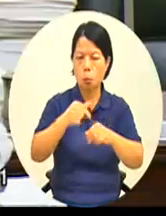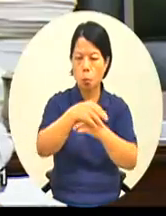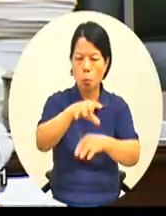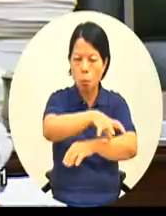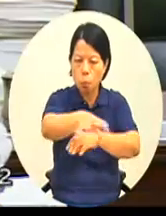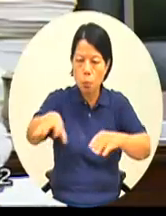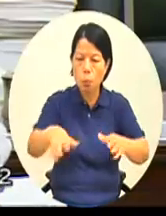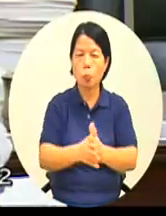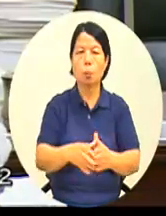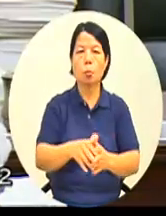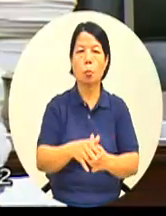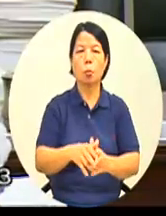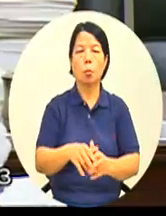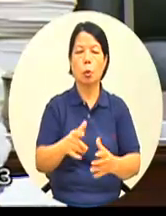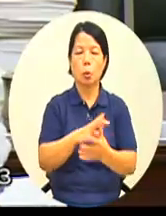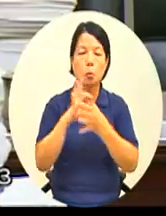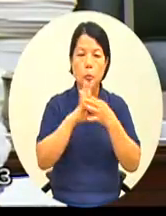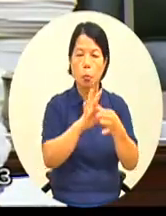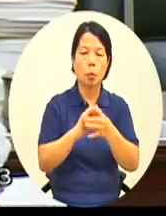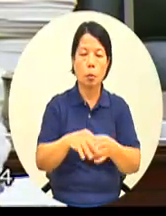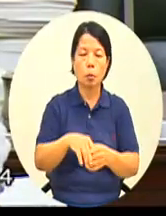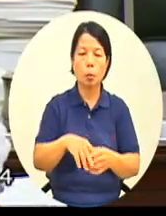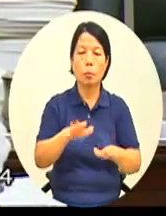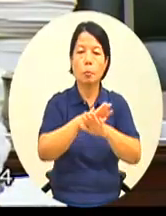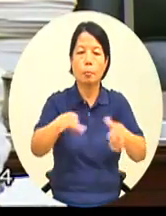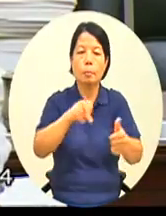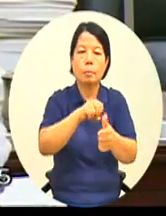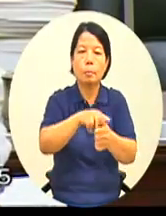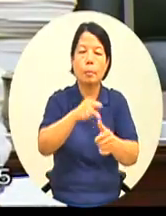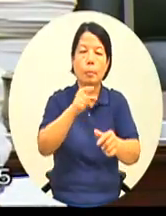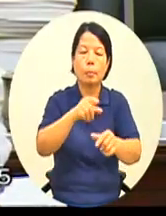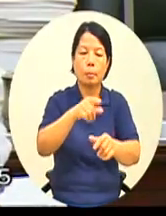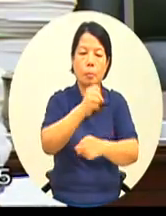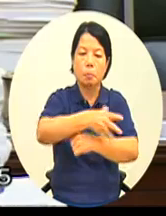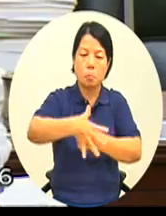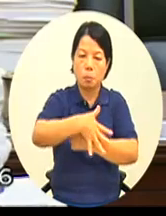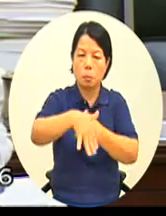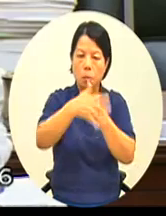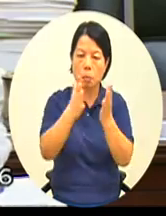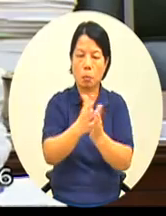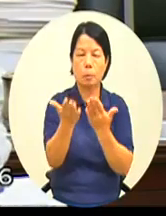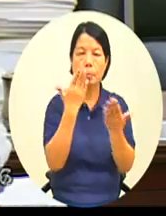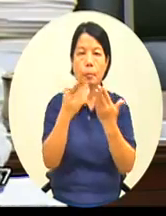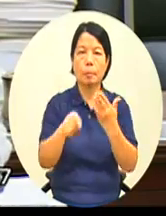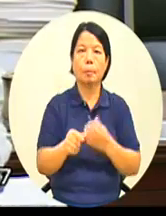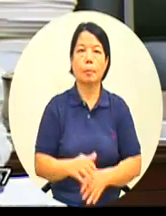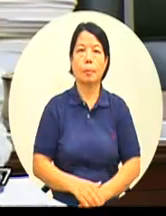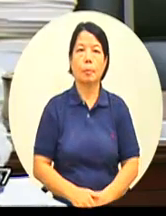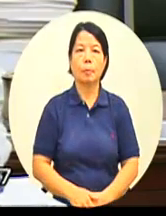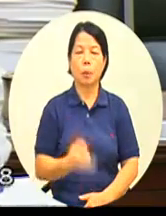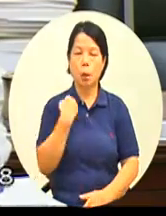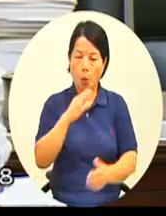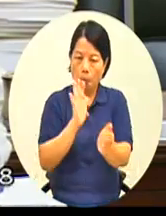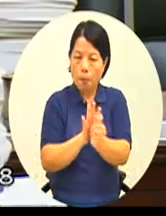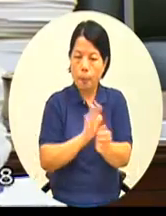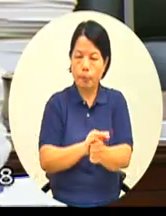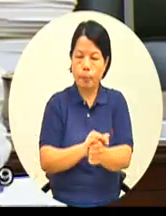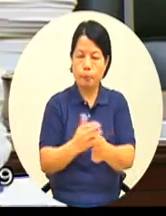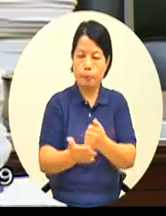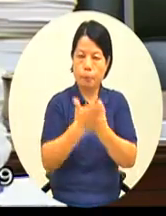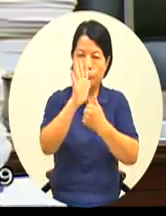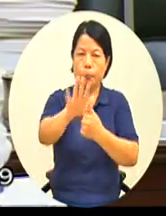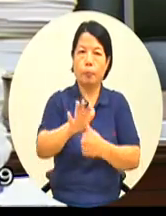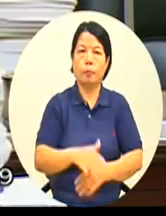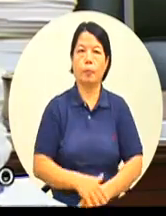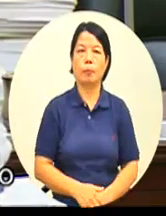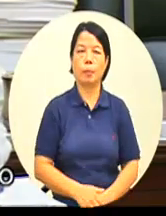家所谓的相关的一个安养机构，你们会很清楚，那个可以做很好的帮忙，